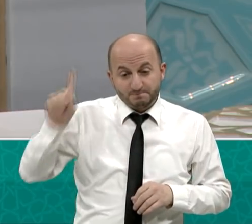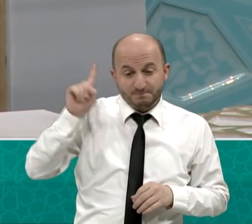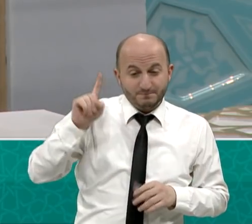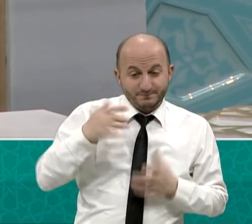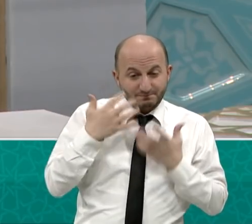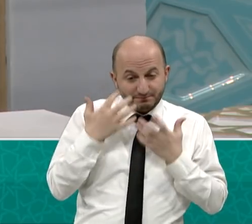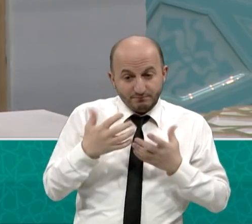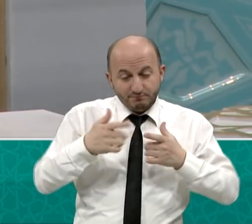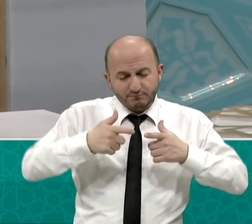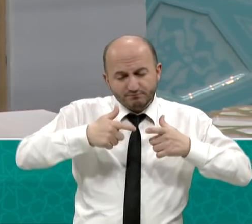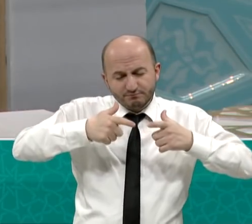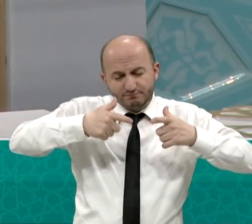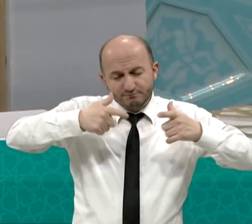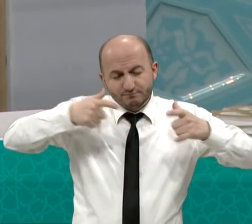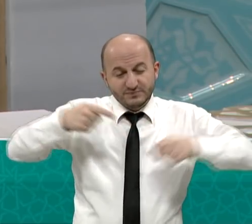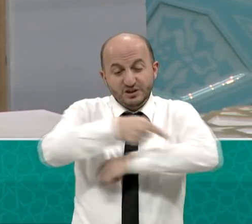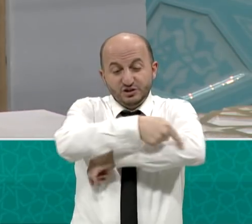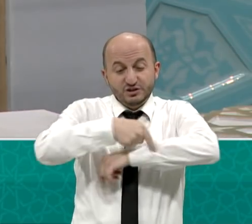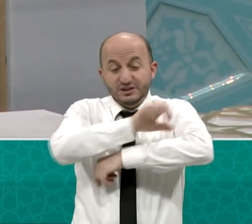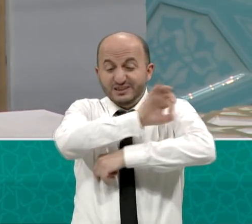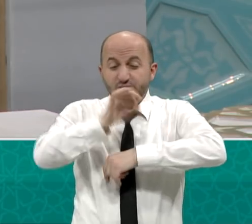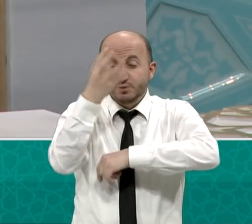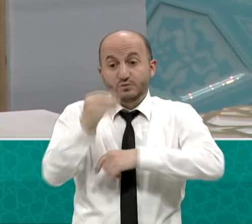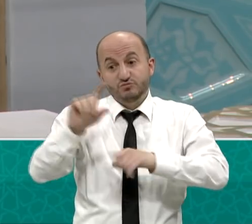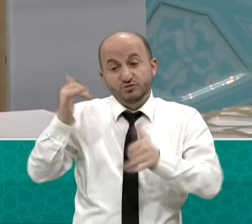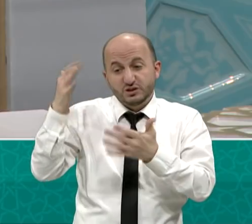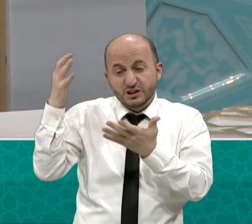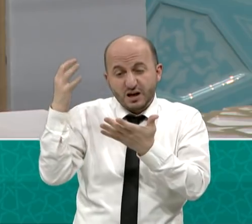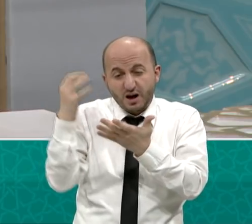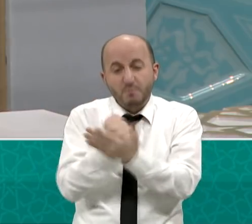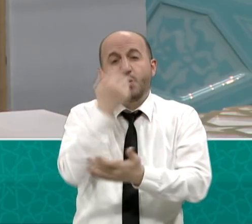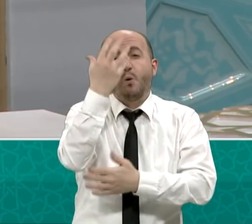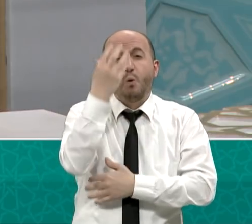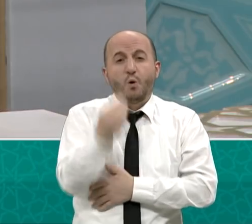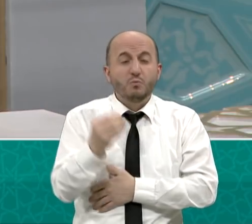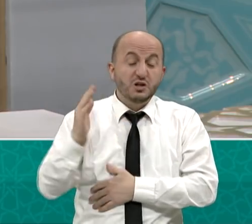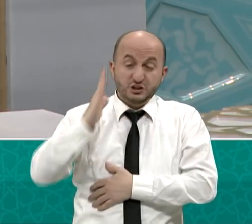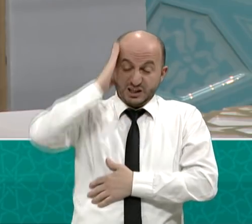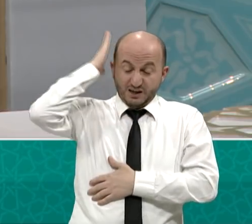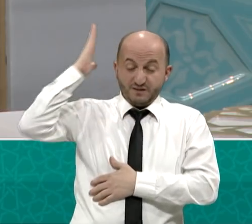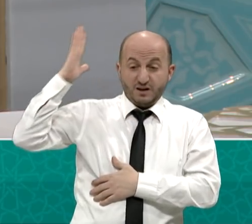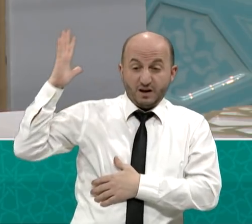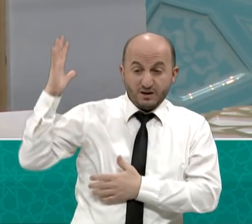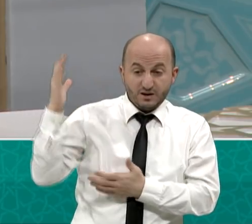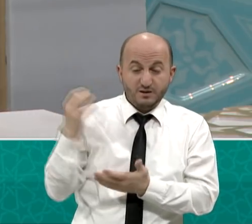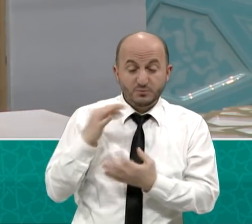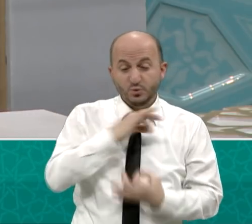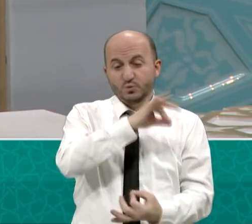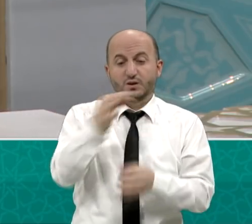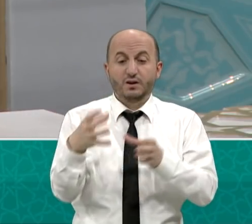engin, sınırsız olduğu o cenneti elde etmiş olma şerefine nail olan kullarından Mevla